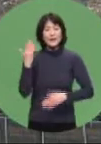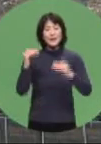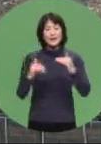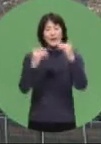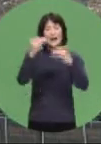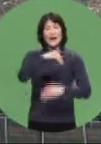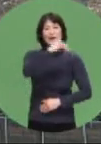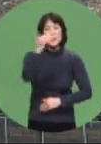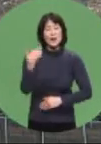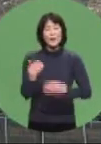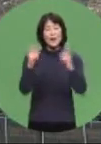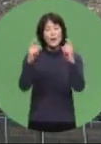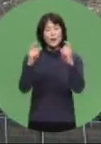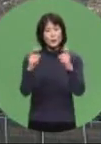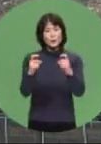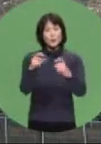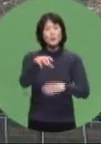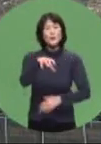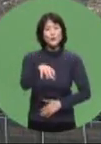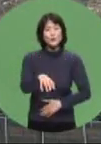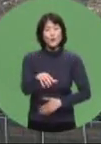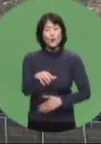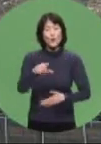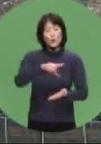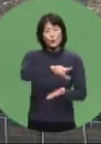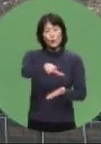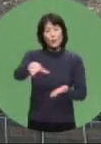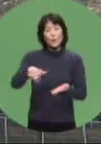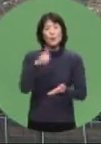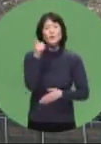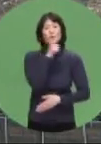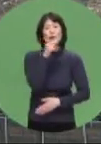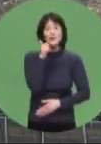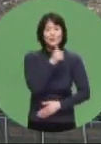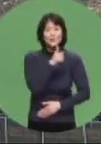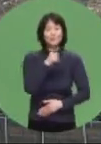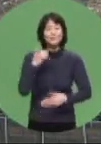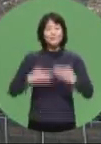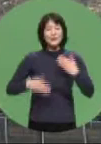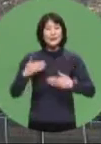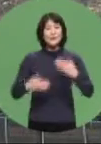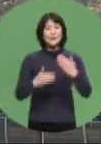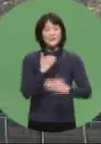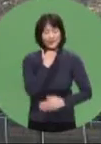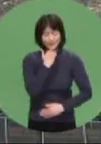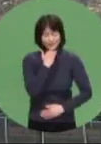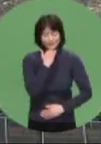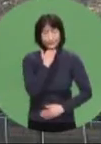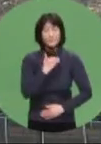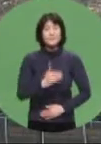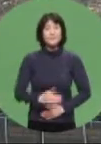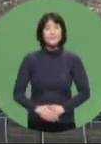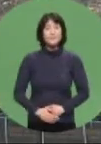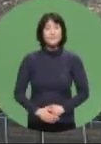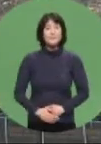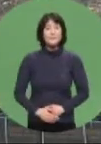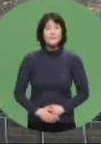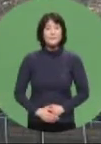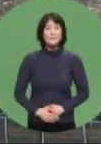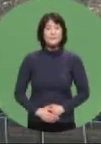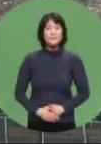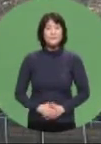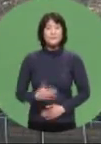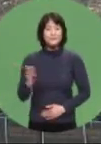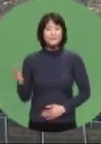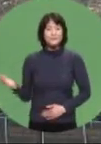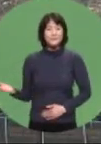山城址をはじめとした高山コースをご紹介します。どうぞお楽しみに。では初